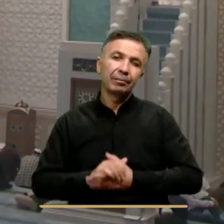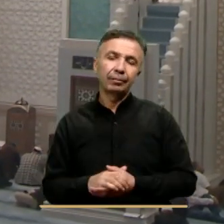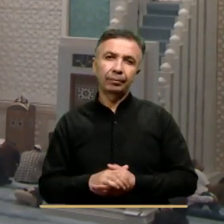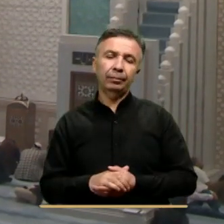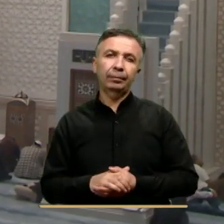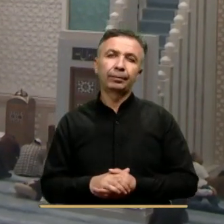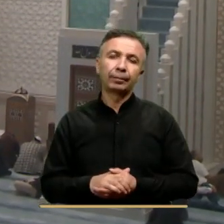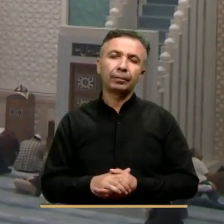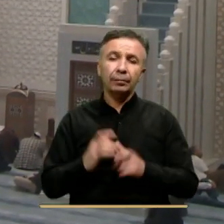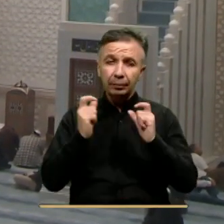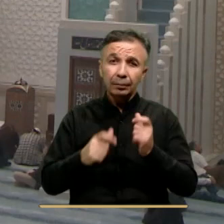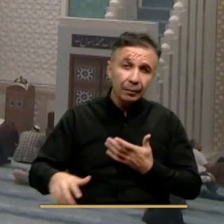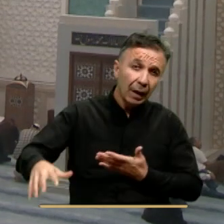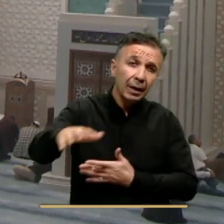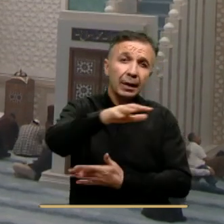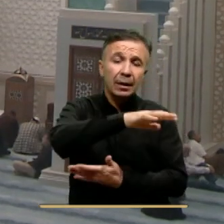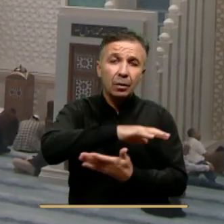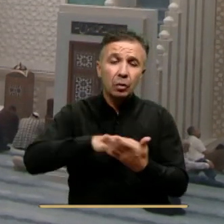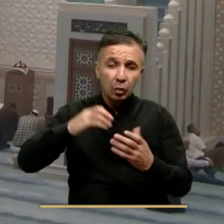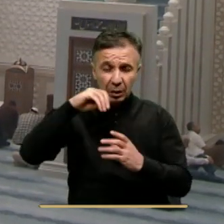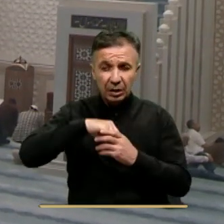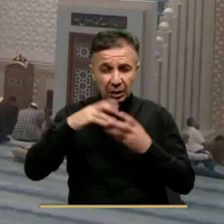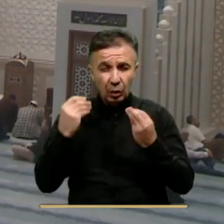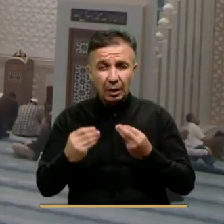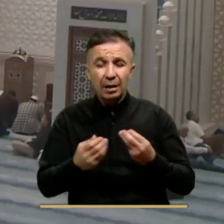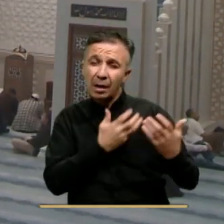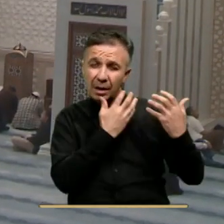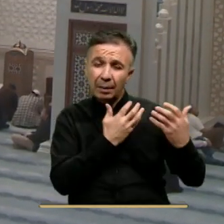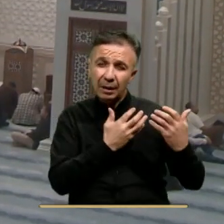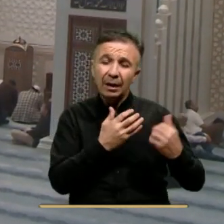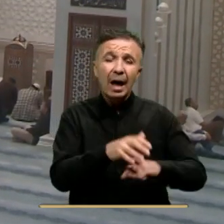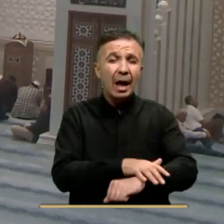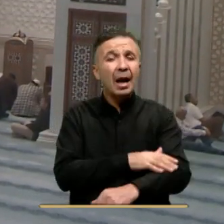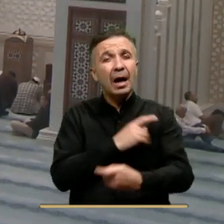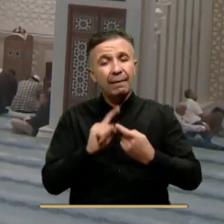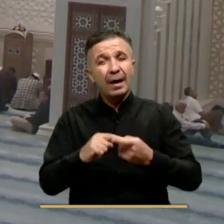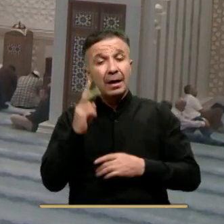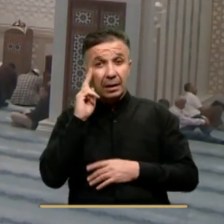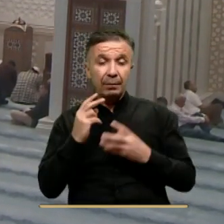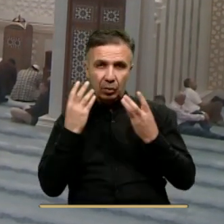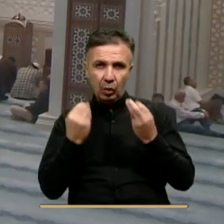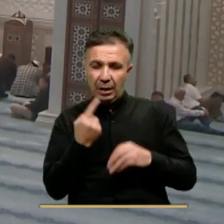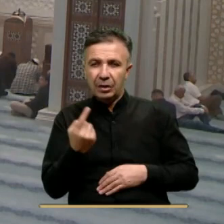insanlar yeryüzünde olan nimetlerden helal ve temiz olanlarından